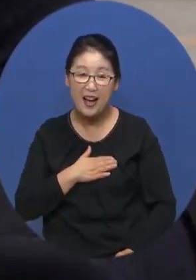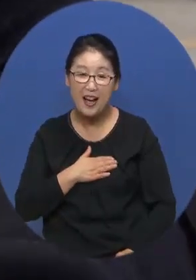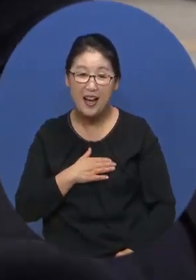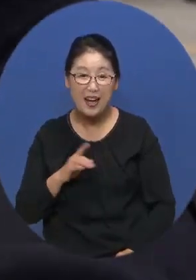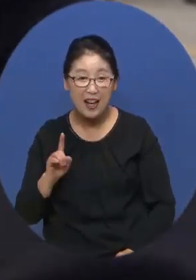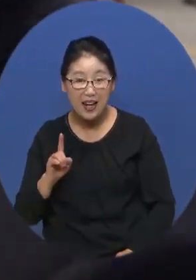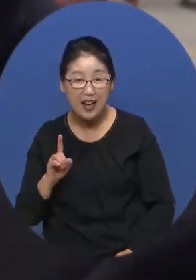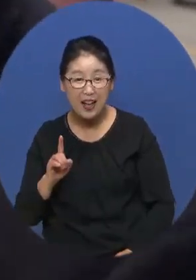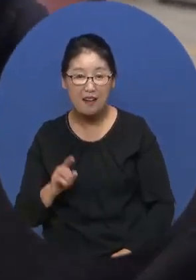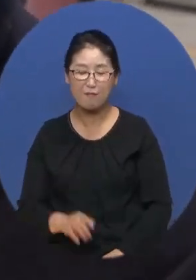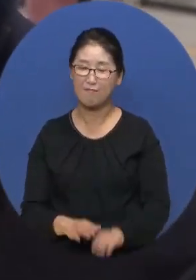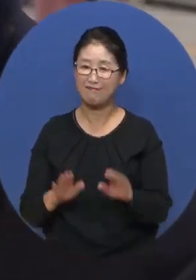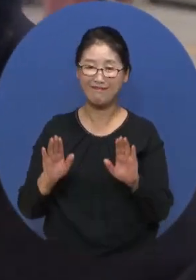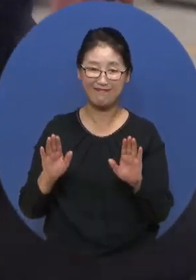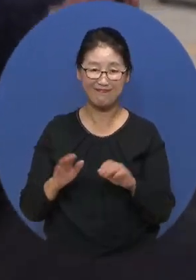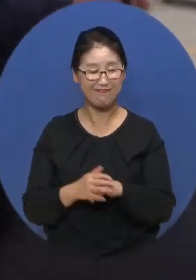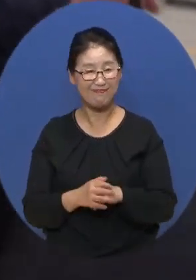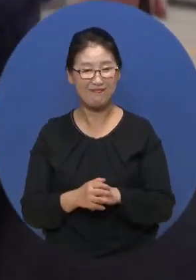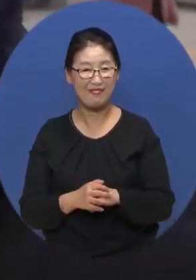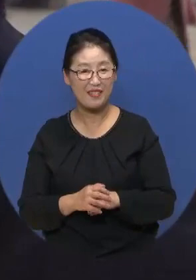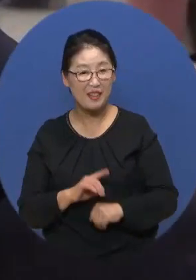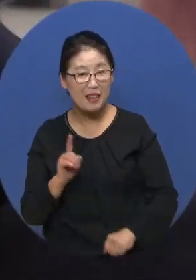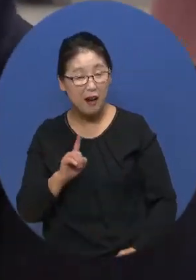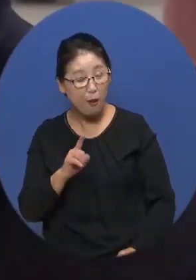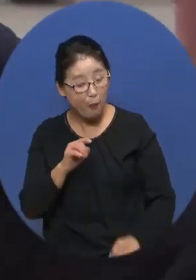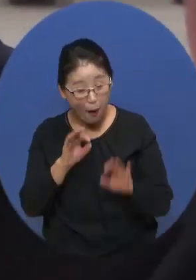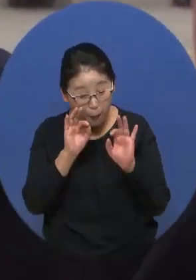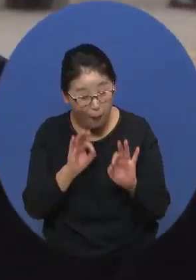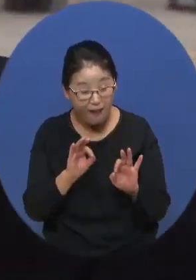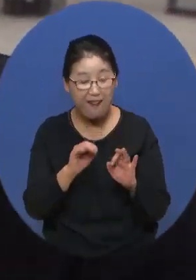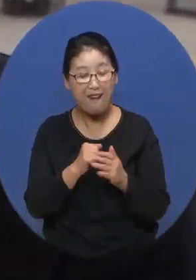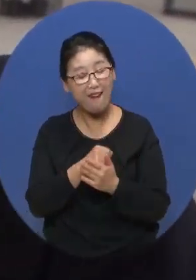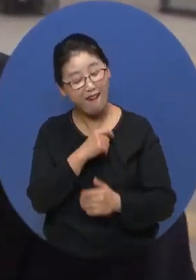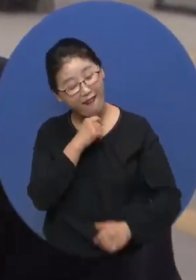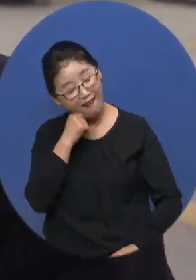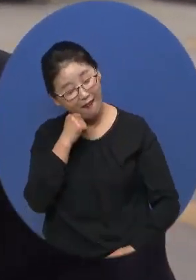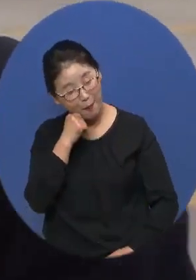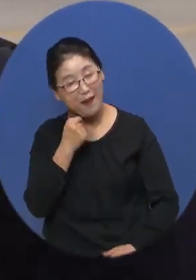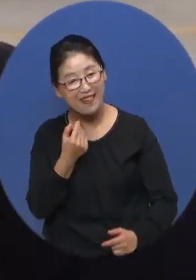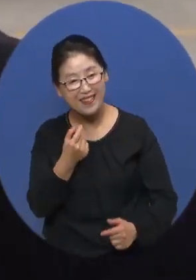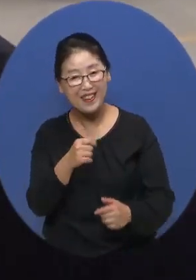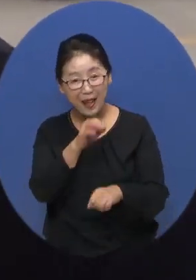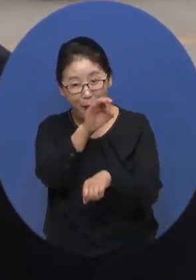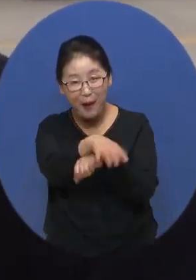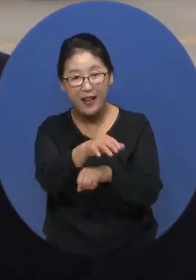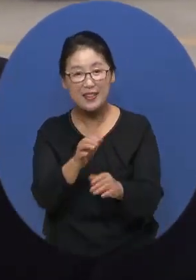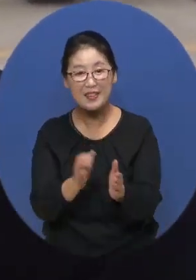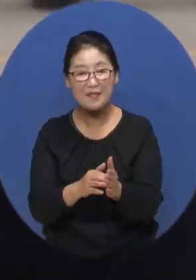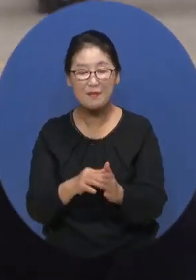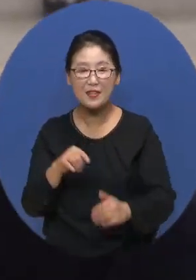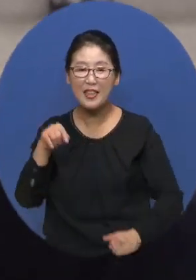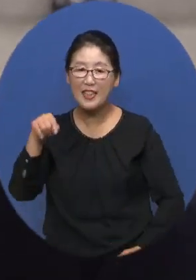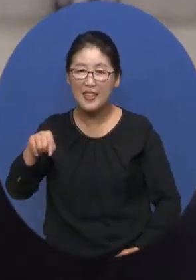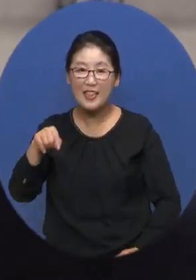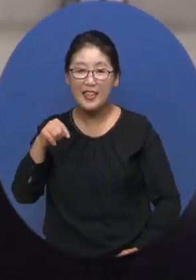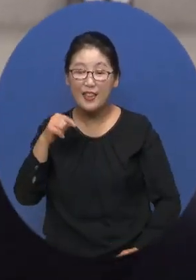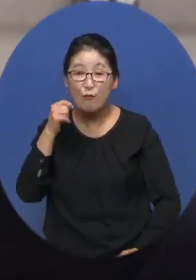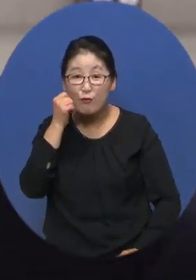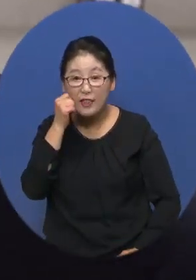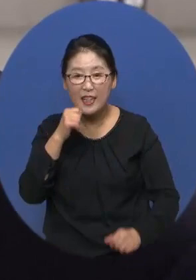아니요, 그냥 맛있어 보이길래 밥 먹으려고. 쿠키가 전대성 장애